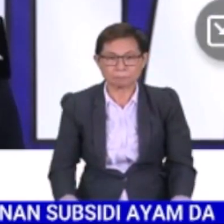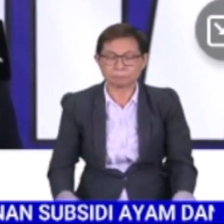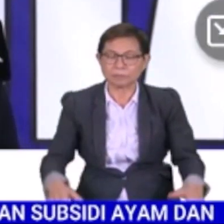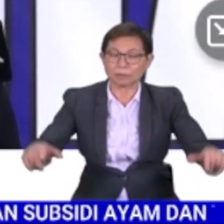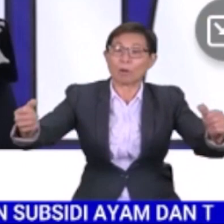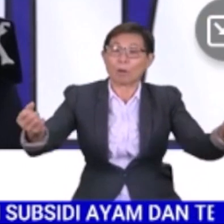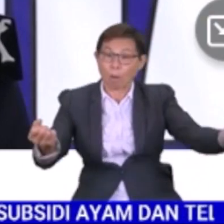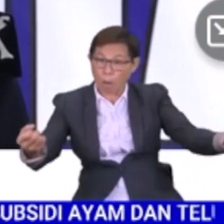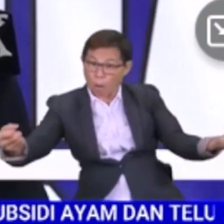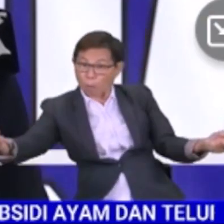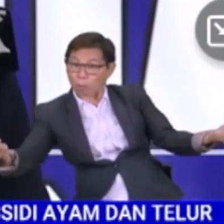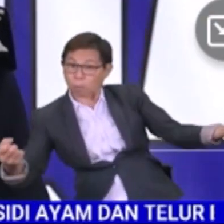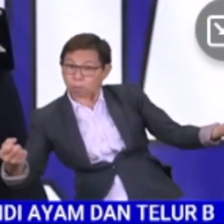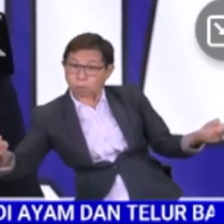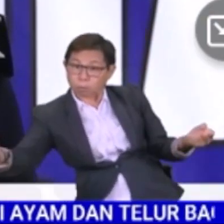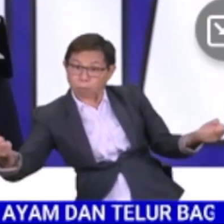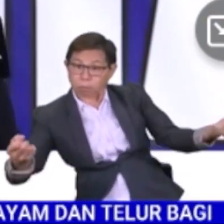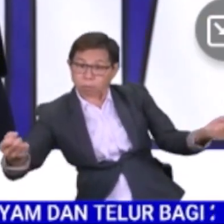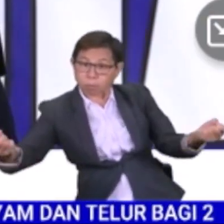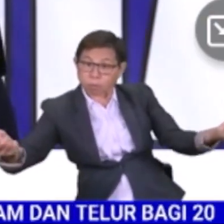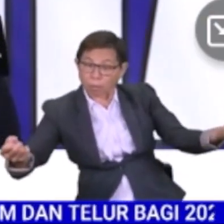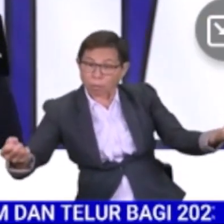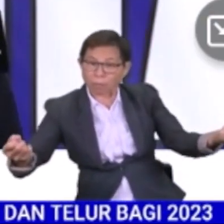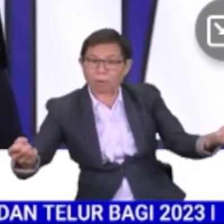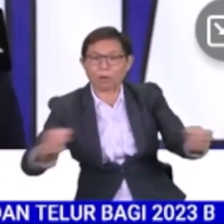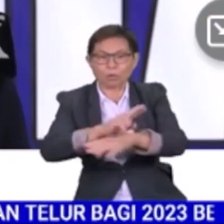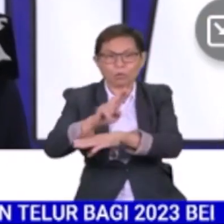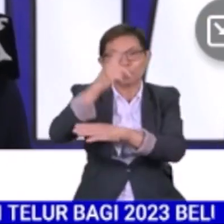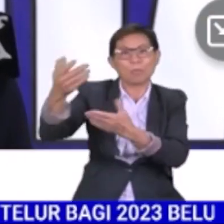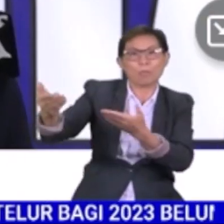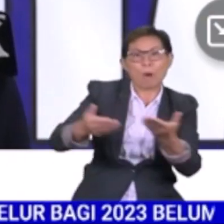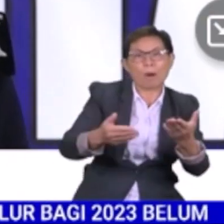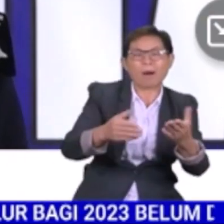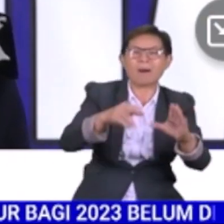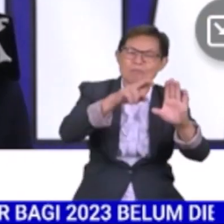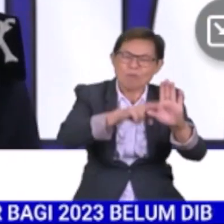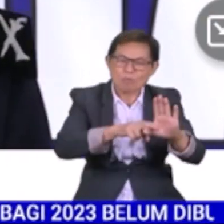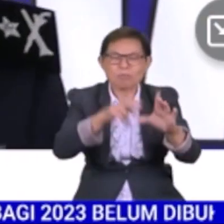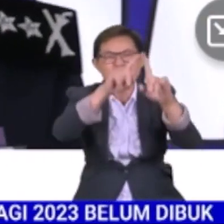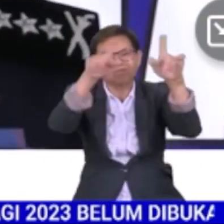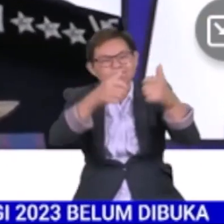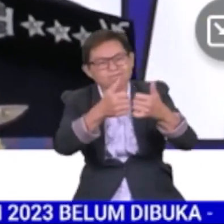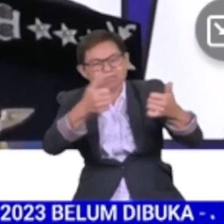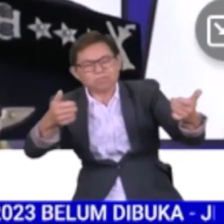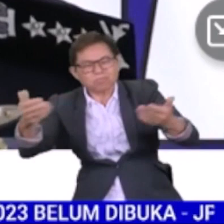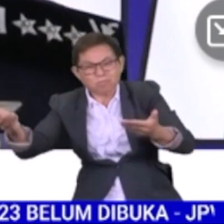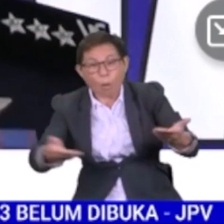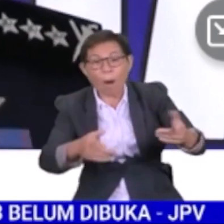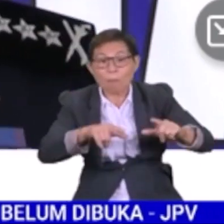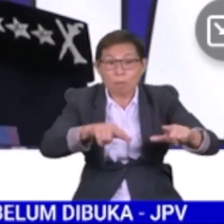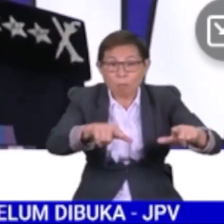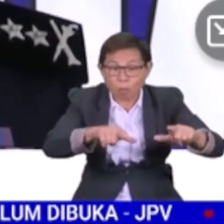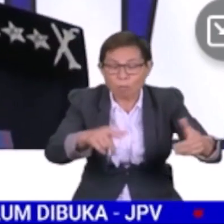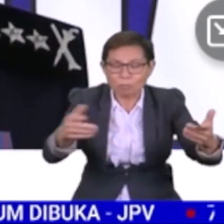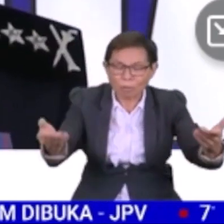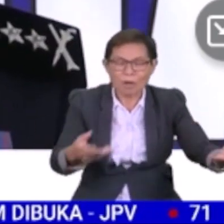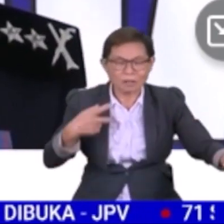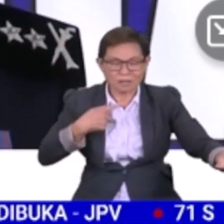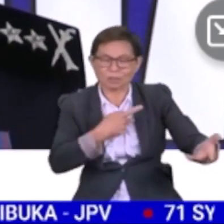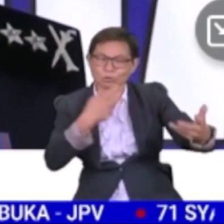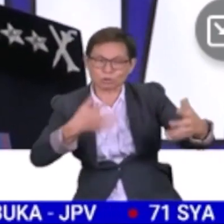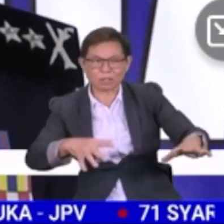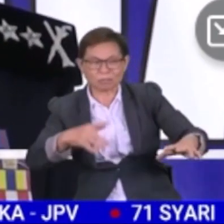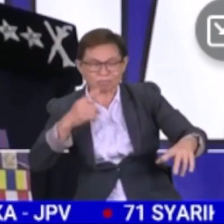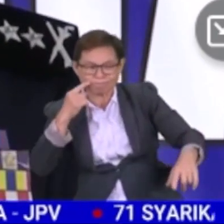Jadi lori ini seolah-olah digunakan untuk membawa perabot. Tetapi dalam penyelidikan yang kita buat, kita telah